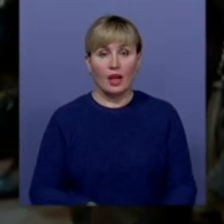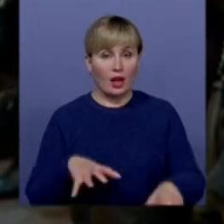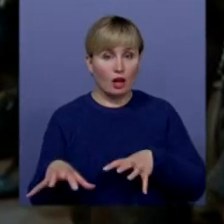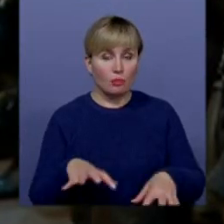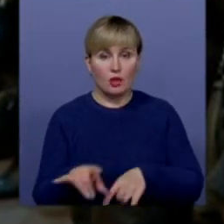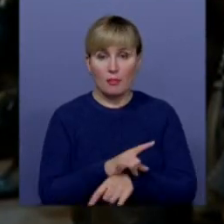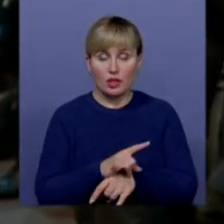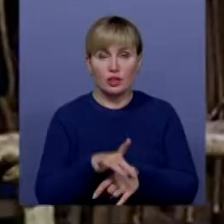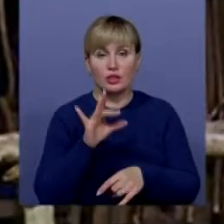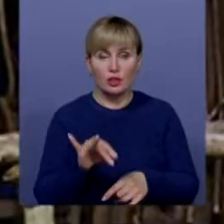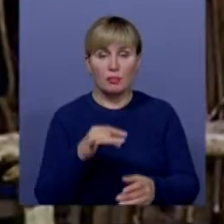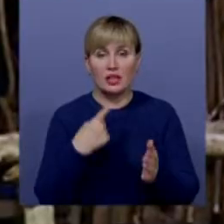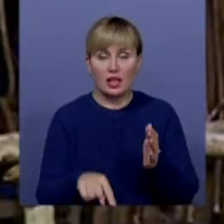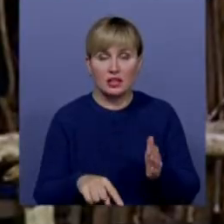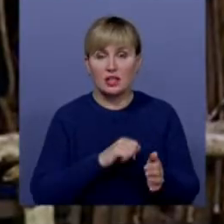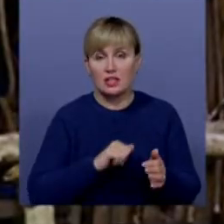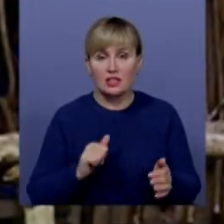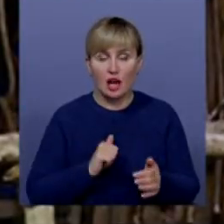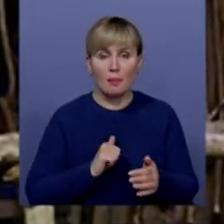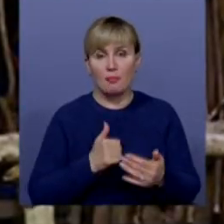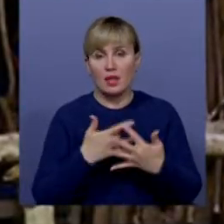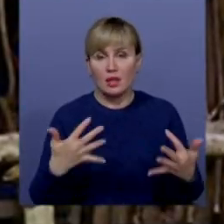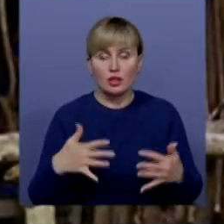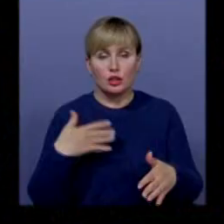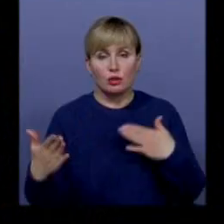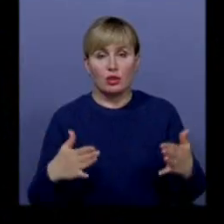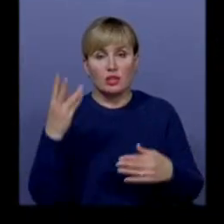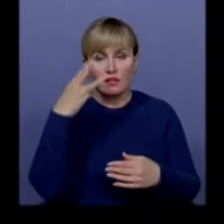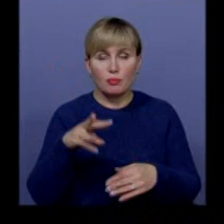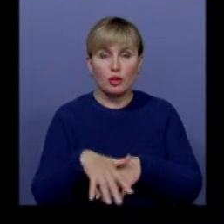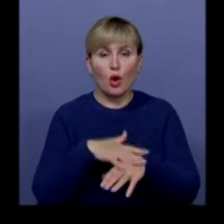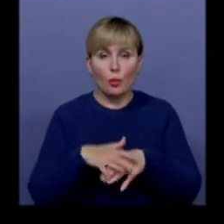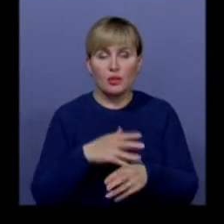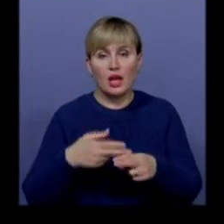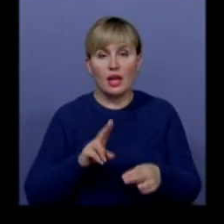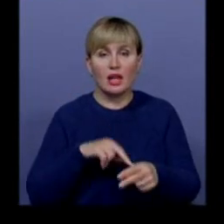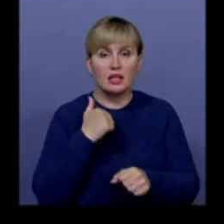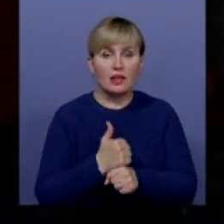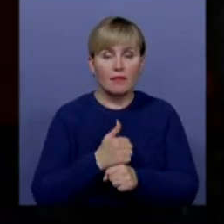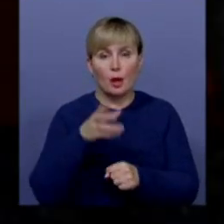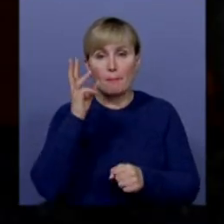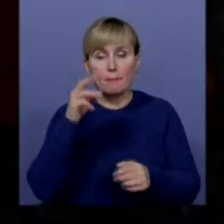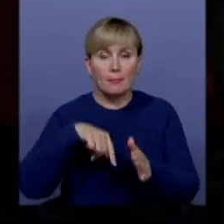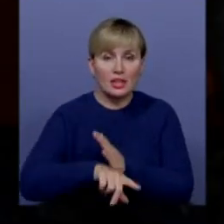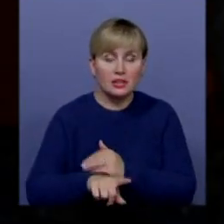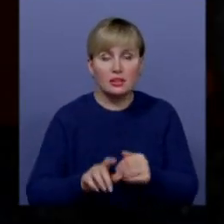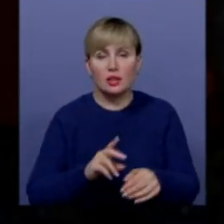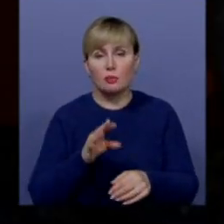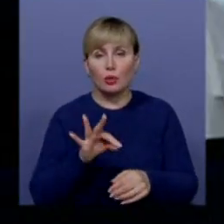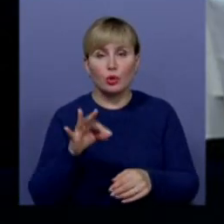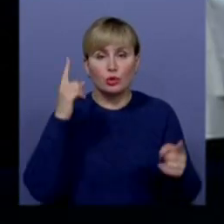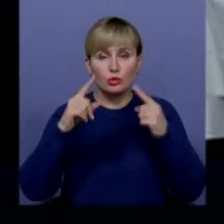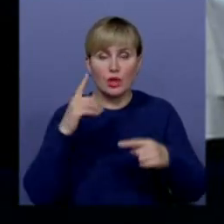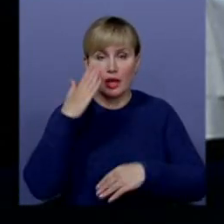Коррупция, мошенничество и предательство – самые нелицеприятные стороны современного общества. Это основной посыл постановки. По сюжету